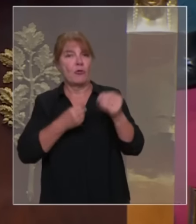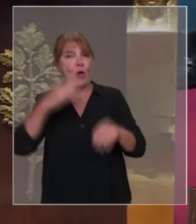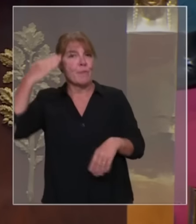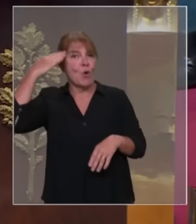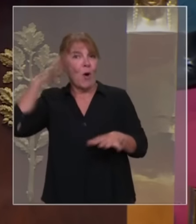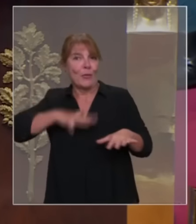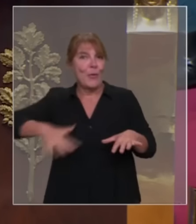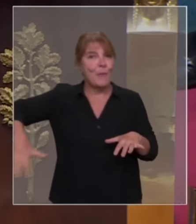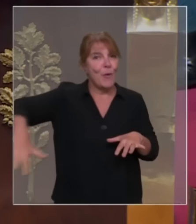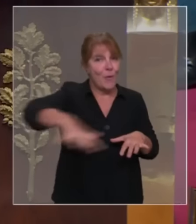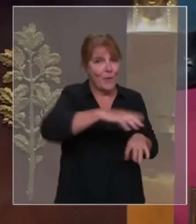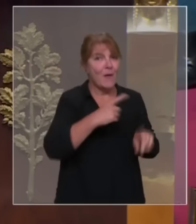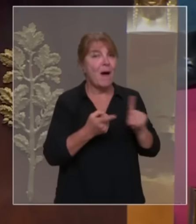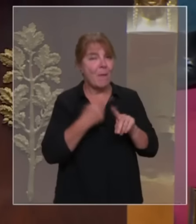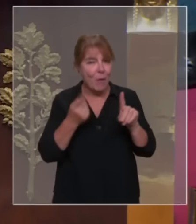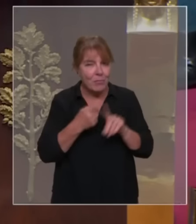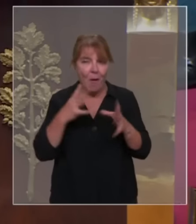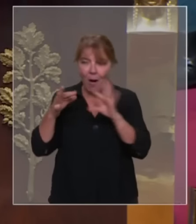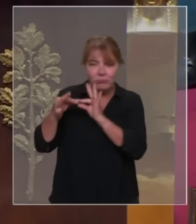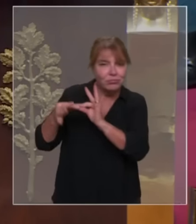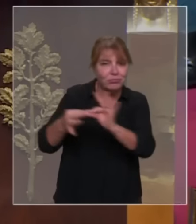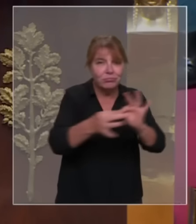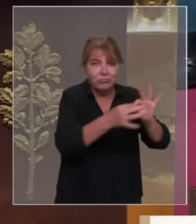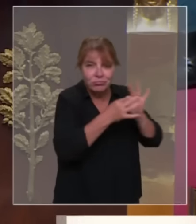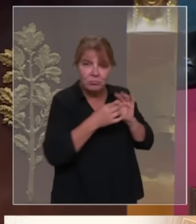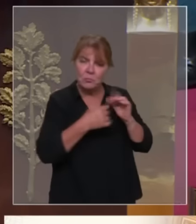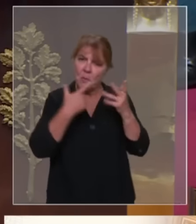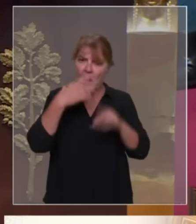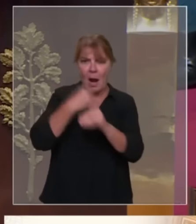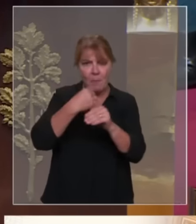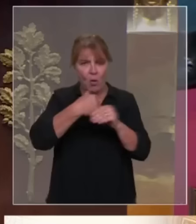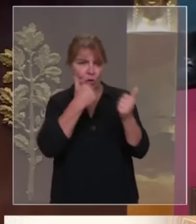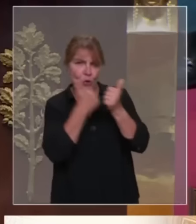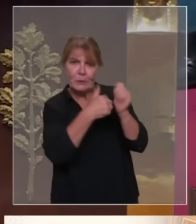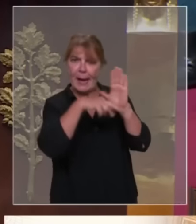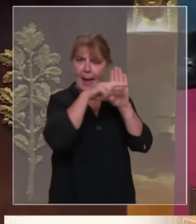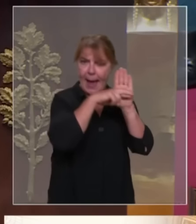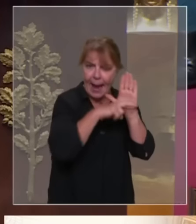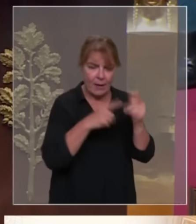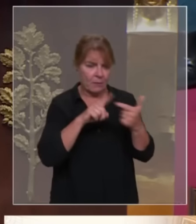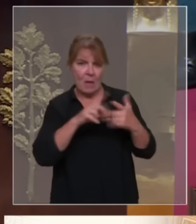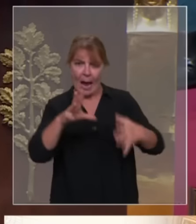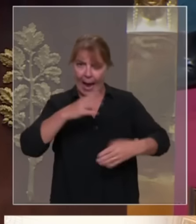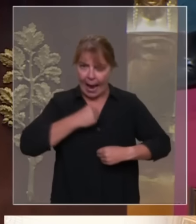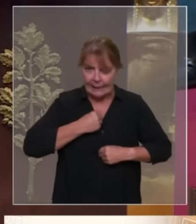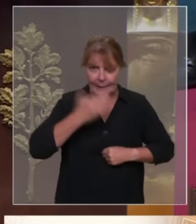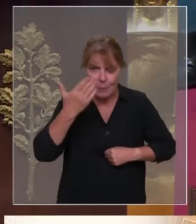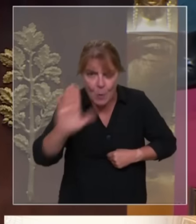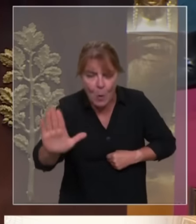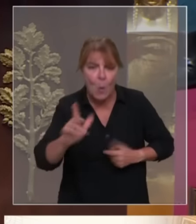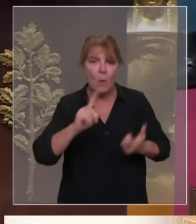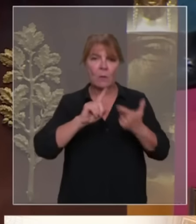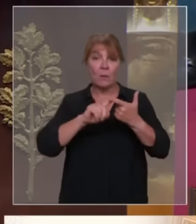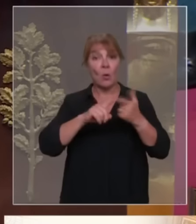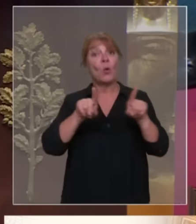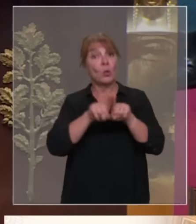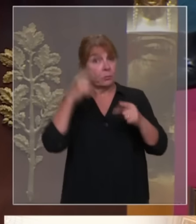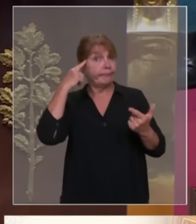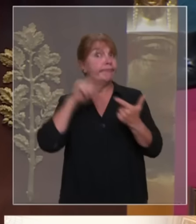et collectif des Français, l'apprentissage de ce qu'on appelle les règles du jeu, l'acceptation de l'autre, pour améliorer la santé